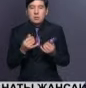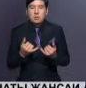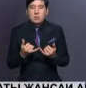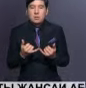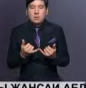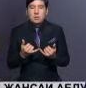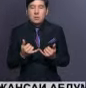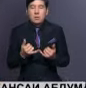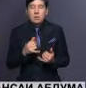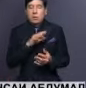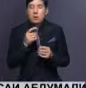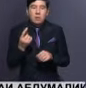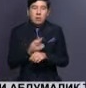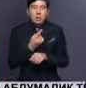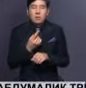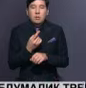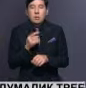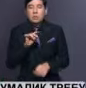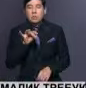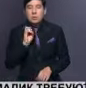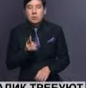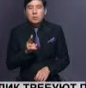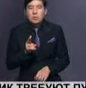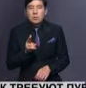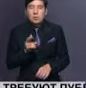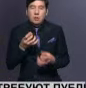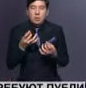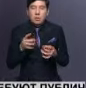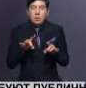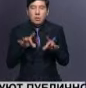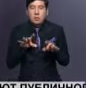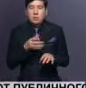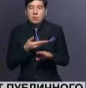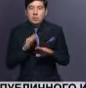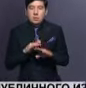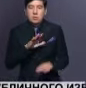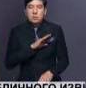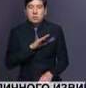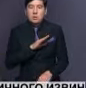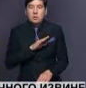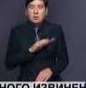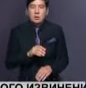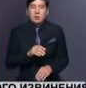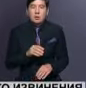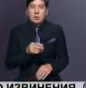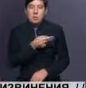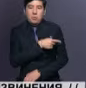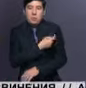деталь. И вот одна из попыток его трюка вышла, не вышла. Он попал в